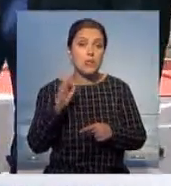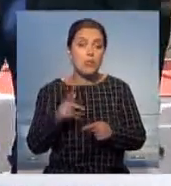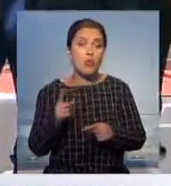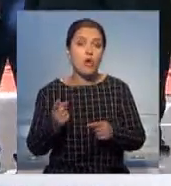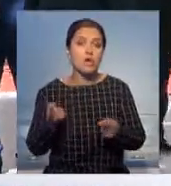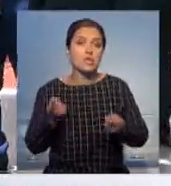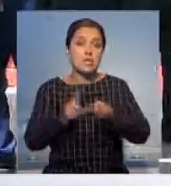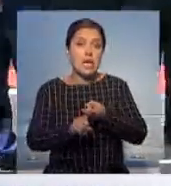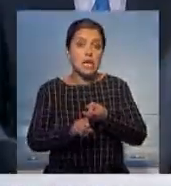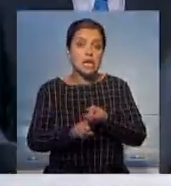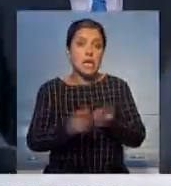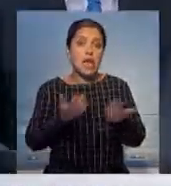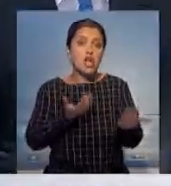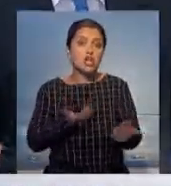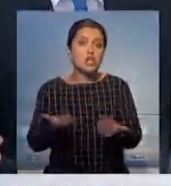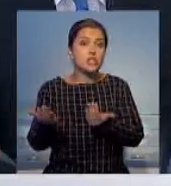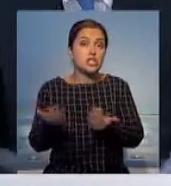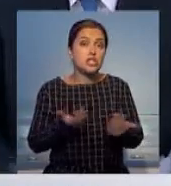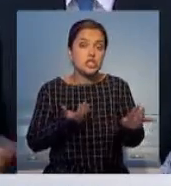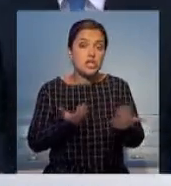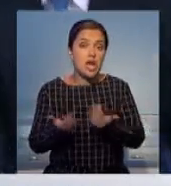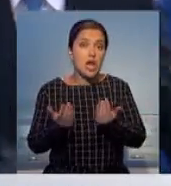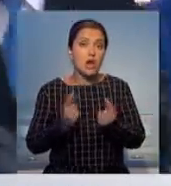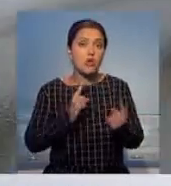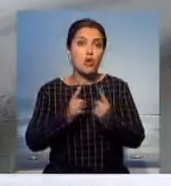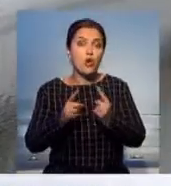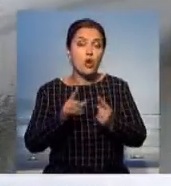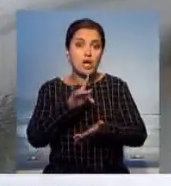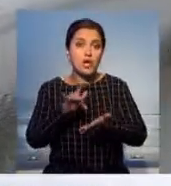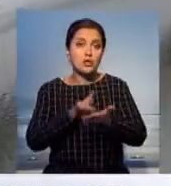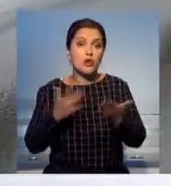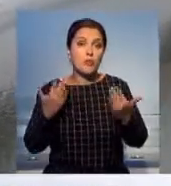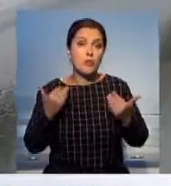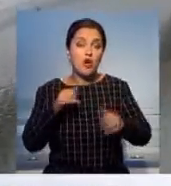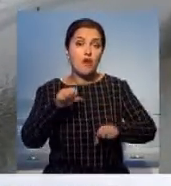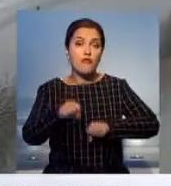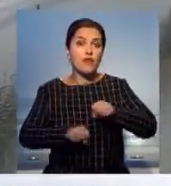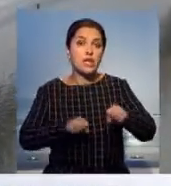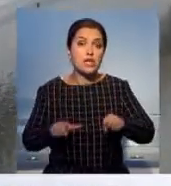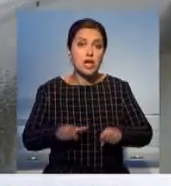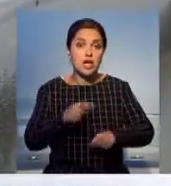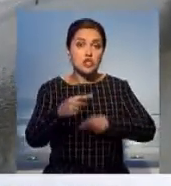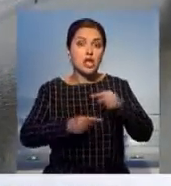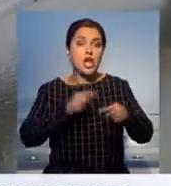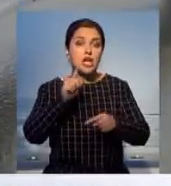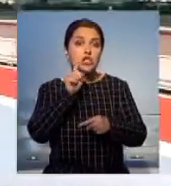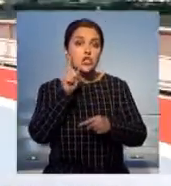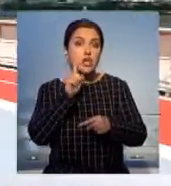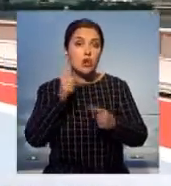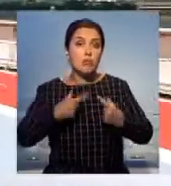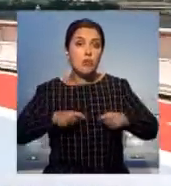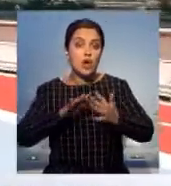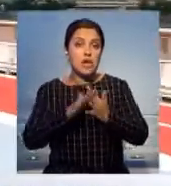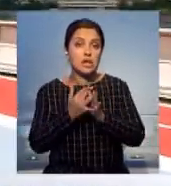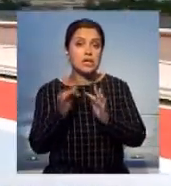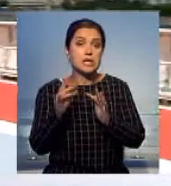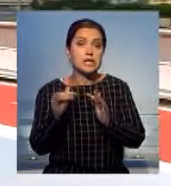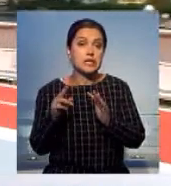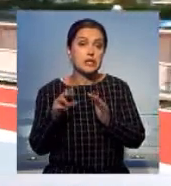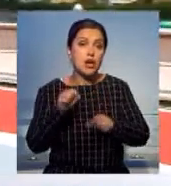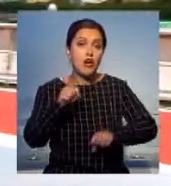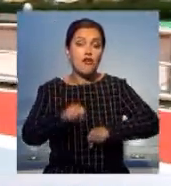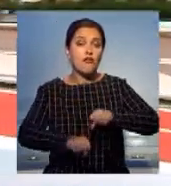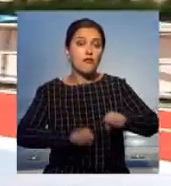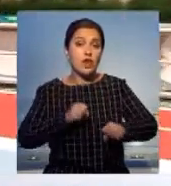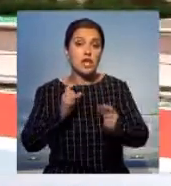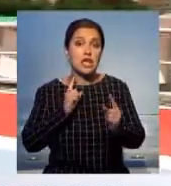призваны соединить лыжно-роллерную трассу городского парка и велодорожку, проходящую через зеленый пояс от поселка Ильинка. Велотреки